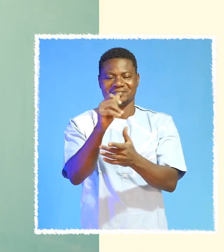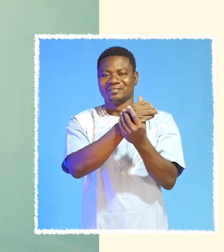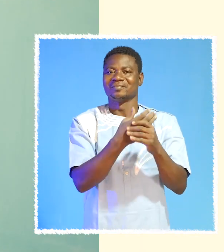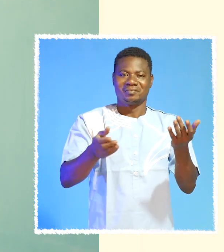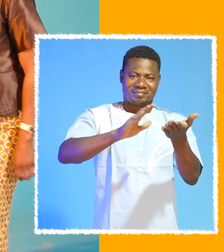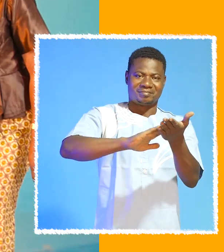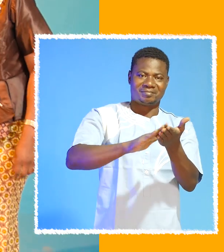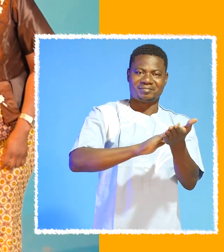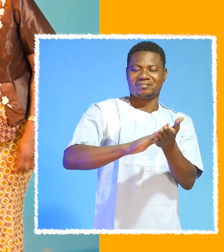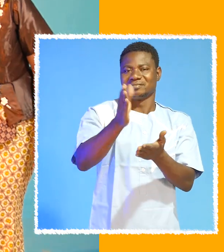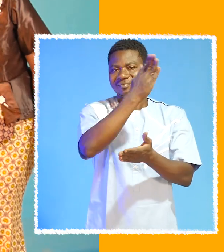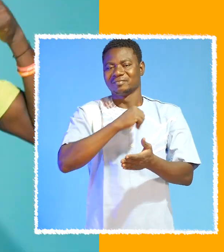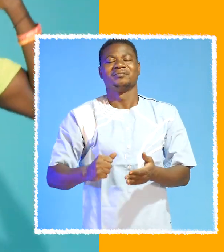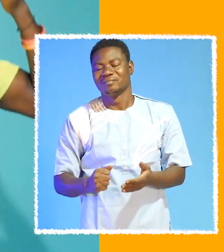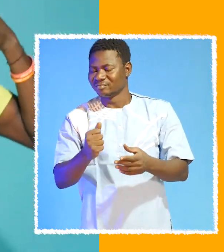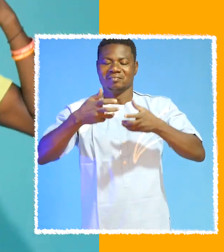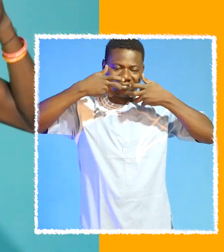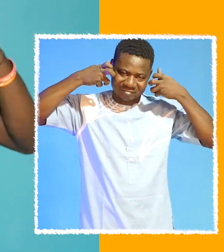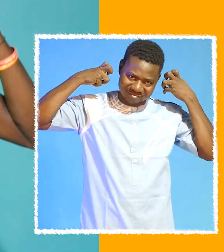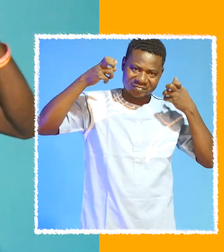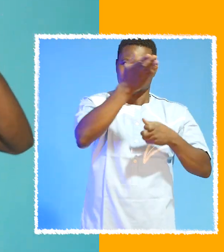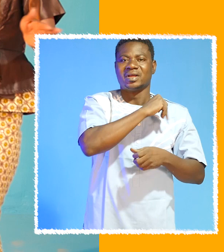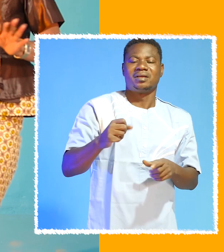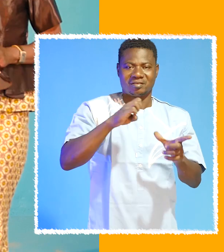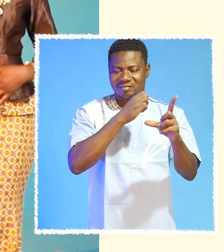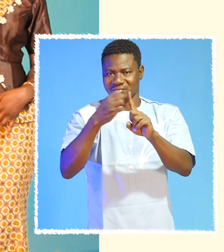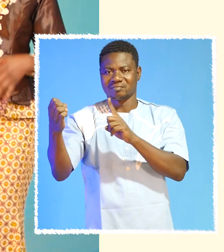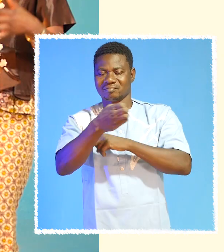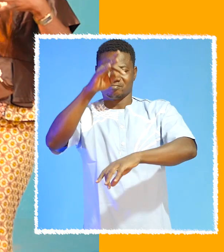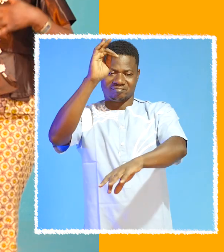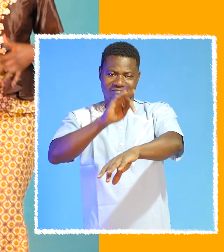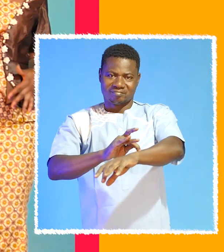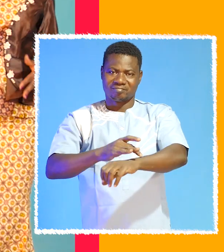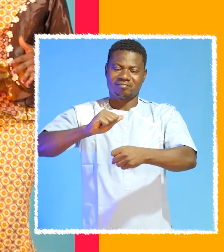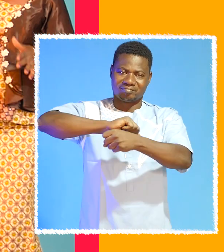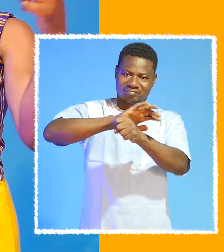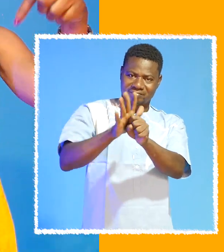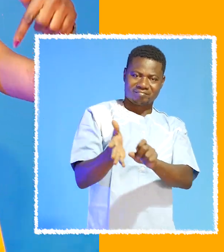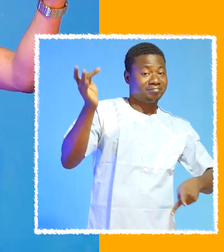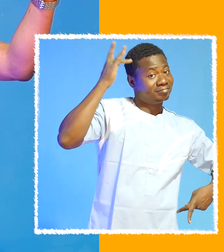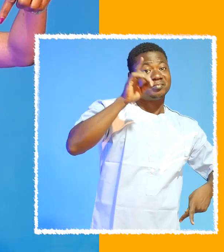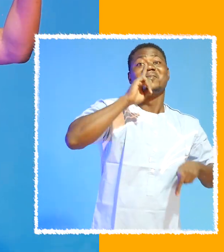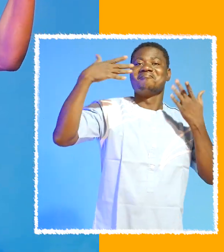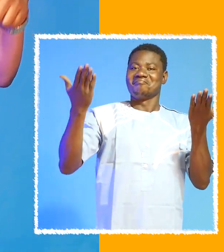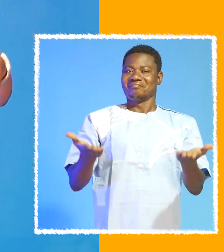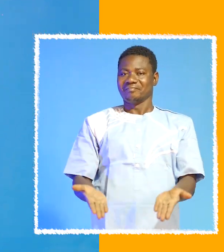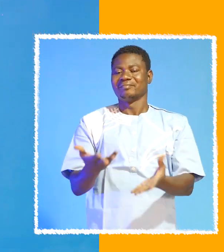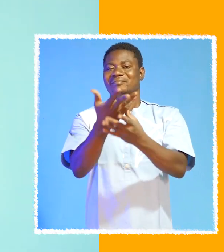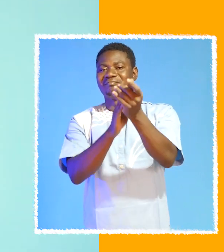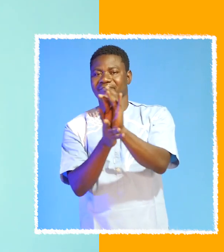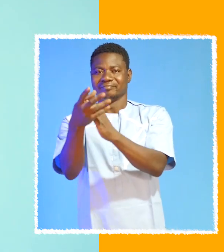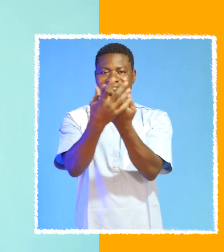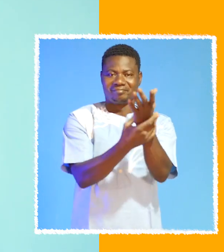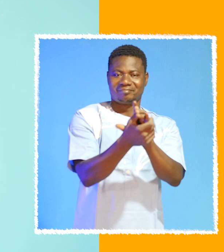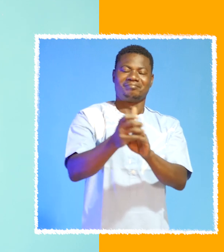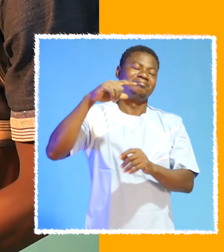Lave-toi les mains, savoure-toi le nez Évite les contacts physiques Coronavirus est là